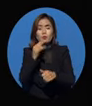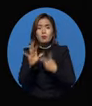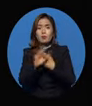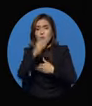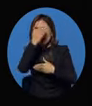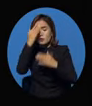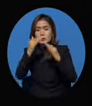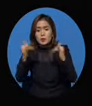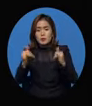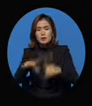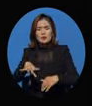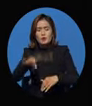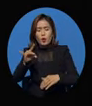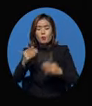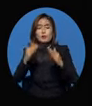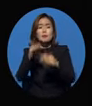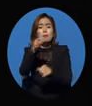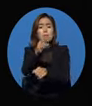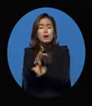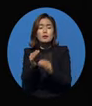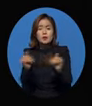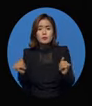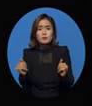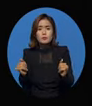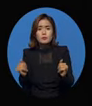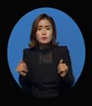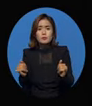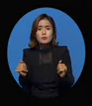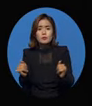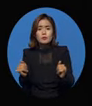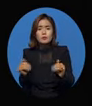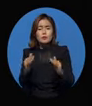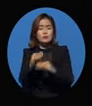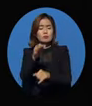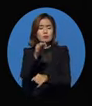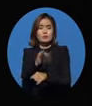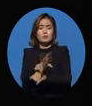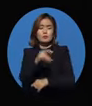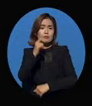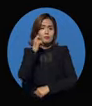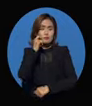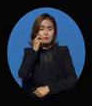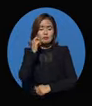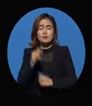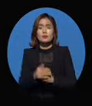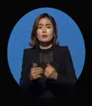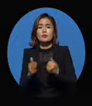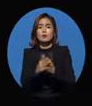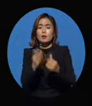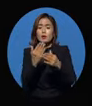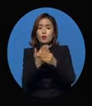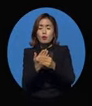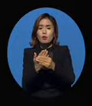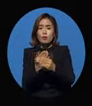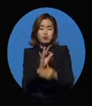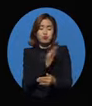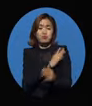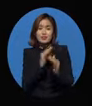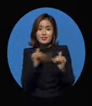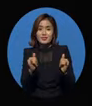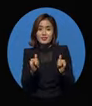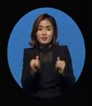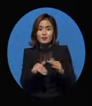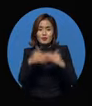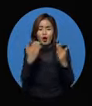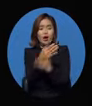생애 첫 집을 굴복하고 자는 사람들이 어떻게 집을 살 수가 있겠습니까 그러니까 현금 부자들이 쭉쭉 이라서